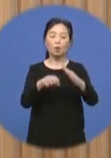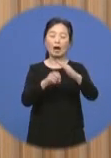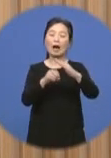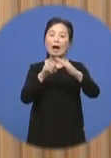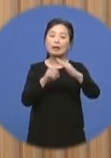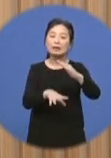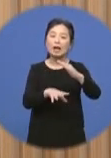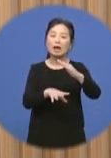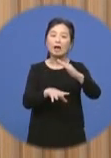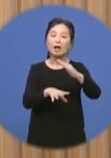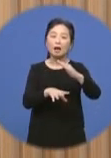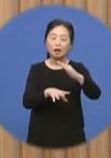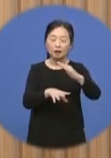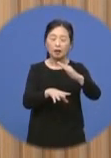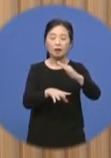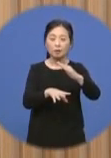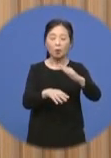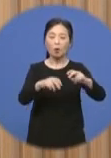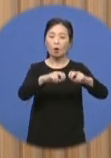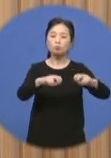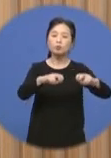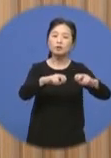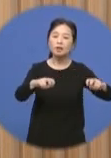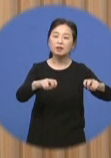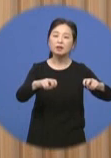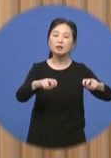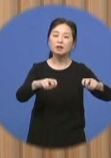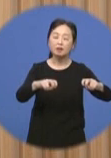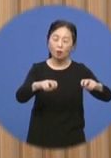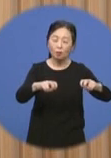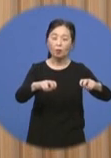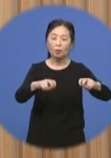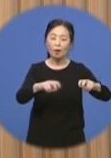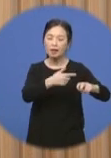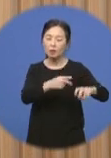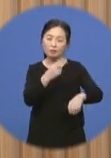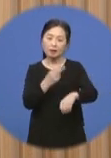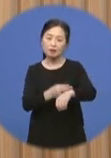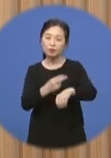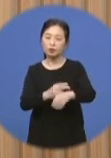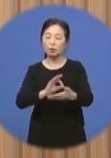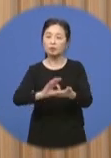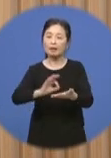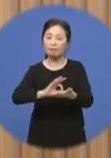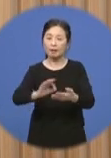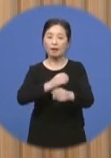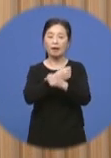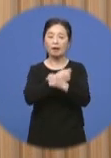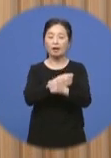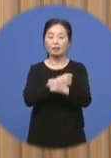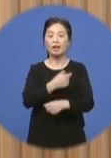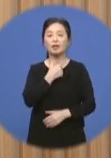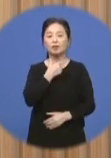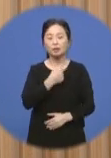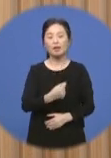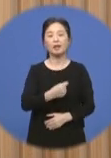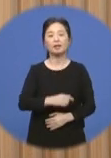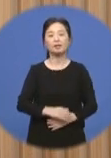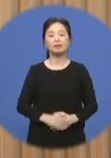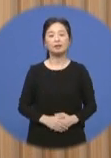等をさまざまなデータの分析手法を使って、研究をしていきたいなと考えてございます